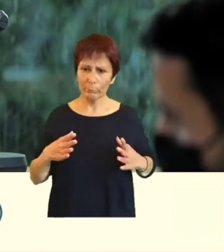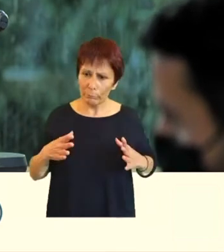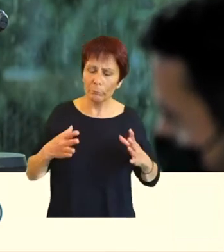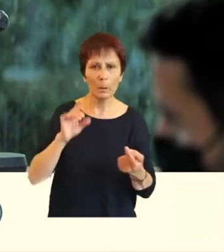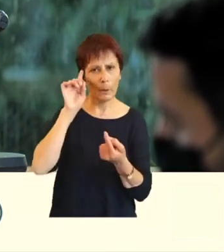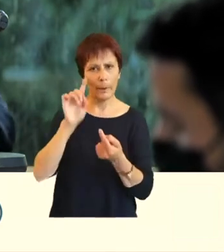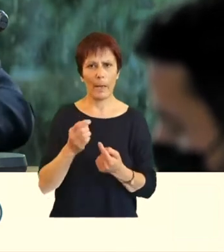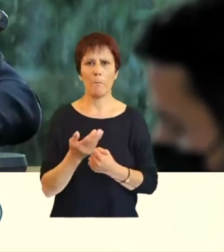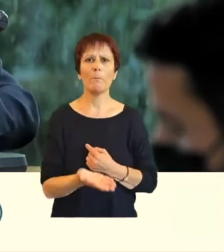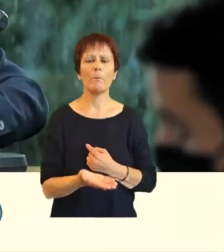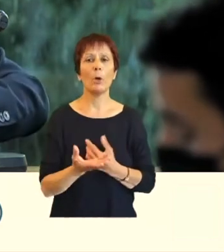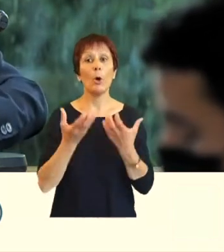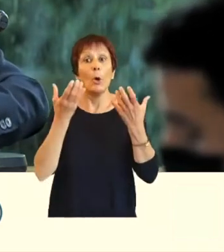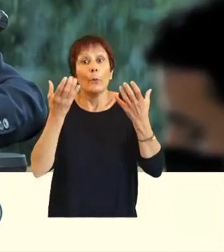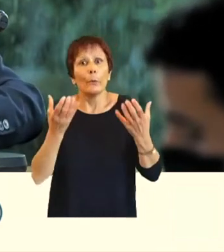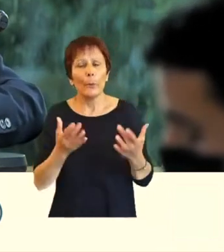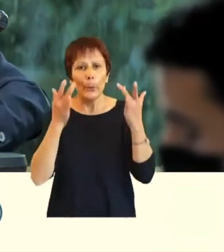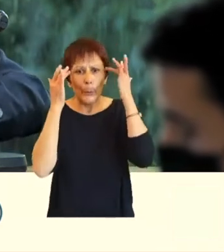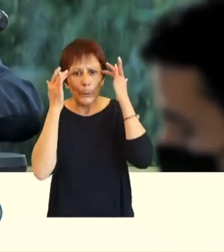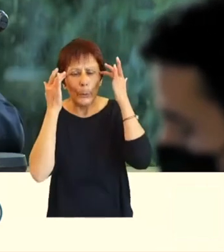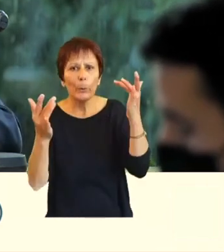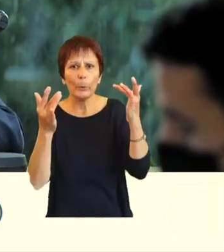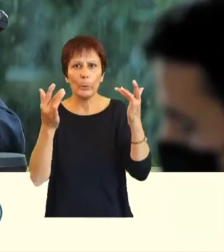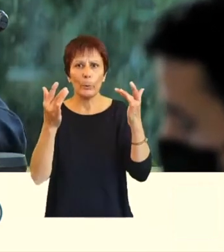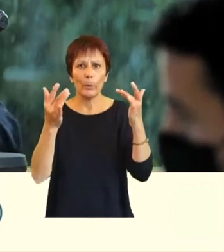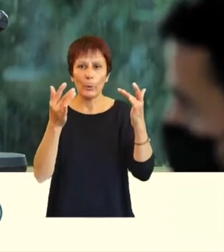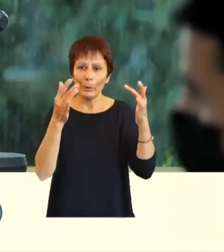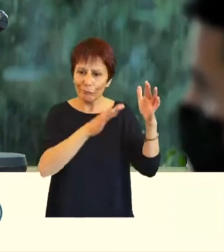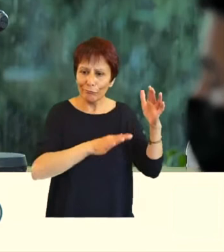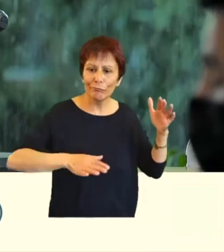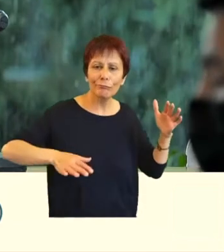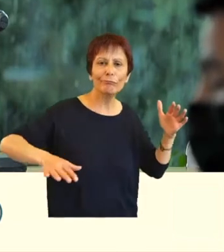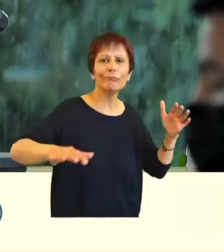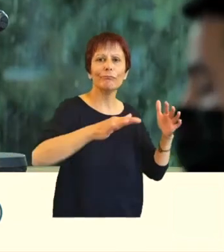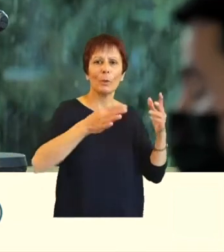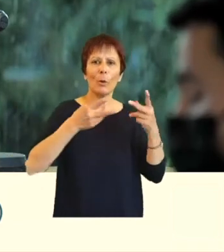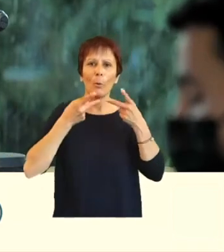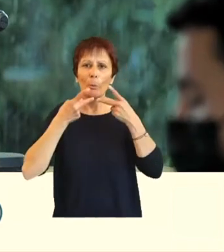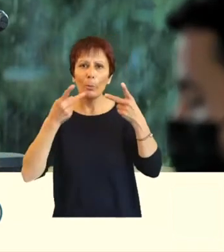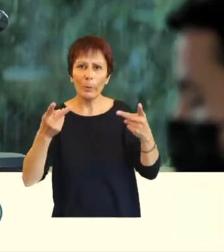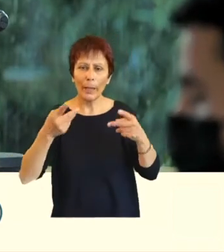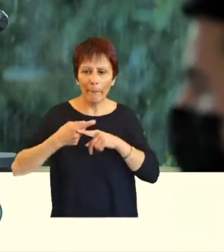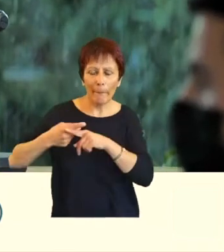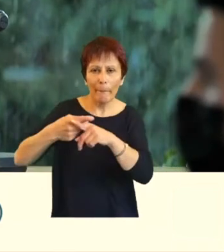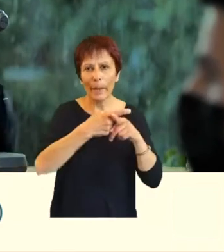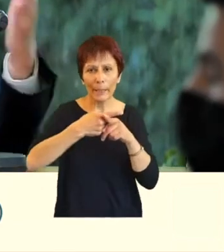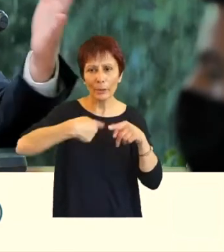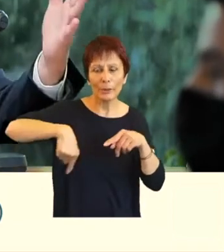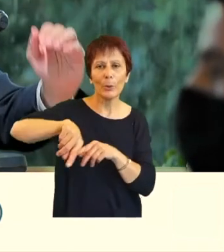question et que nous souhaitons une culture qui soit dans l'espace public et qui soit donc du coup partagée et comprise de tous. Et